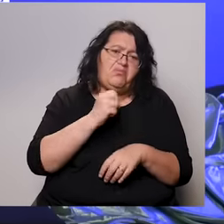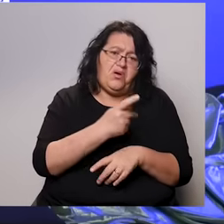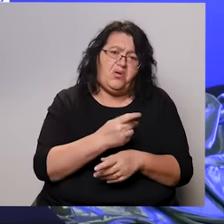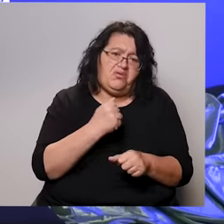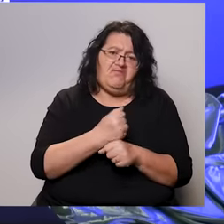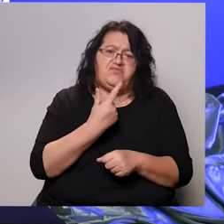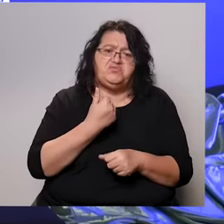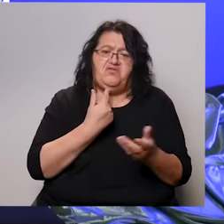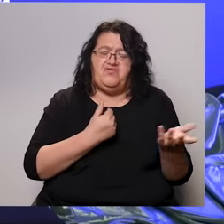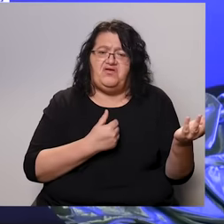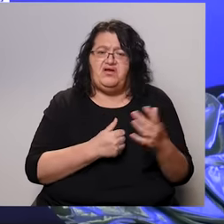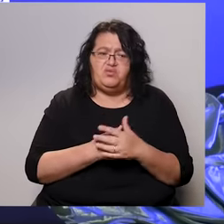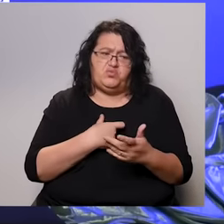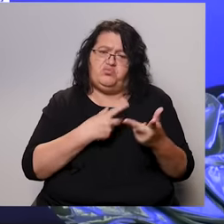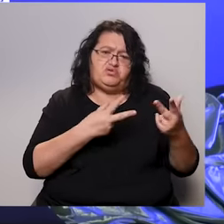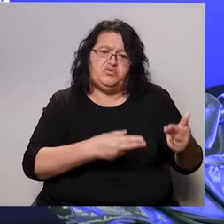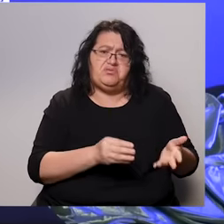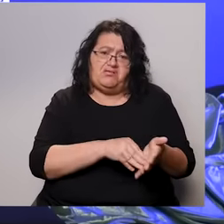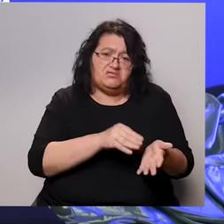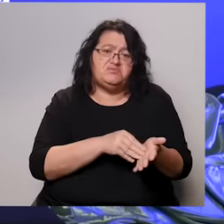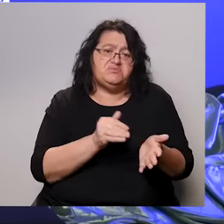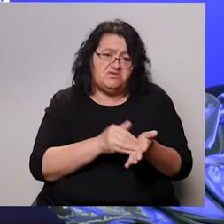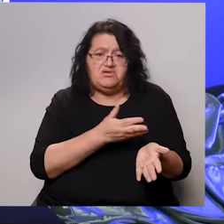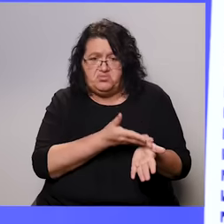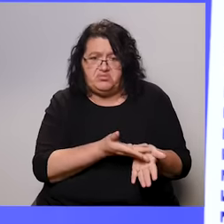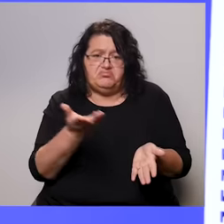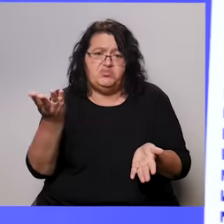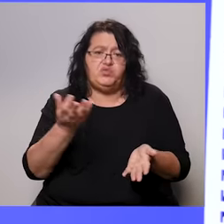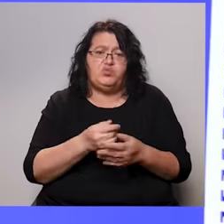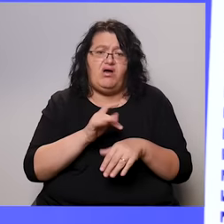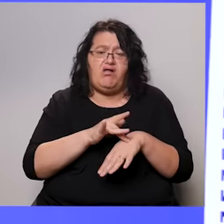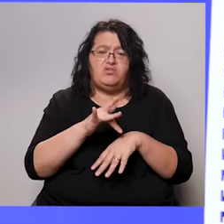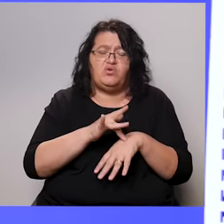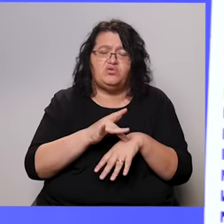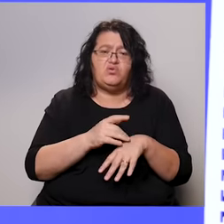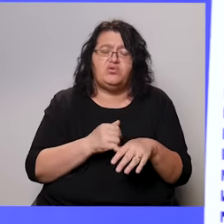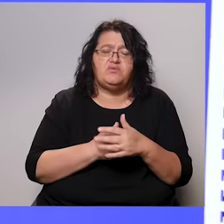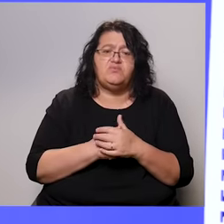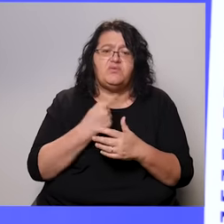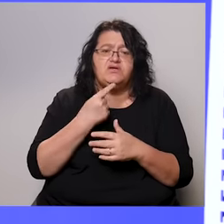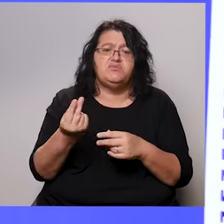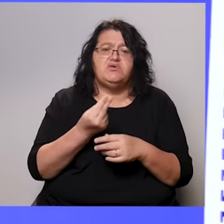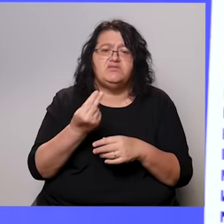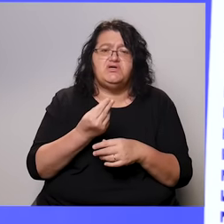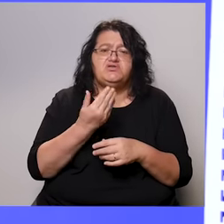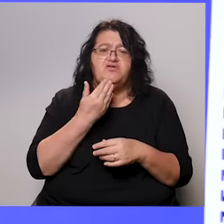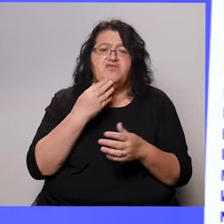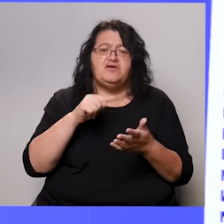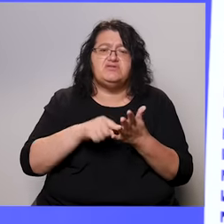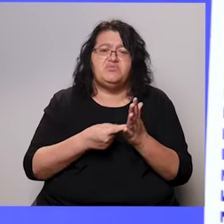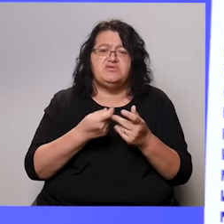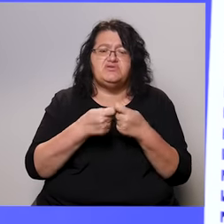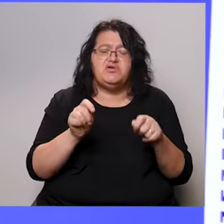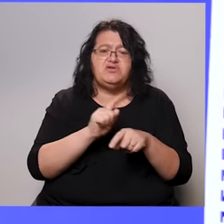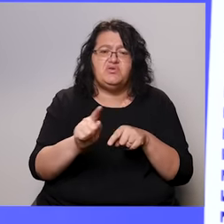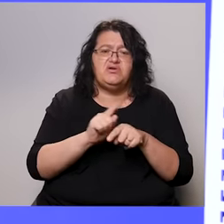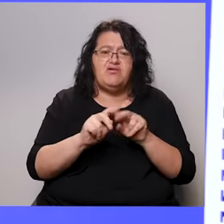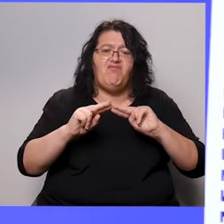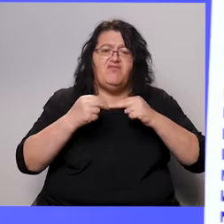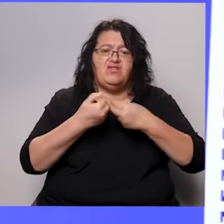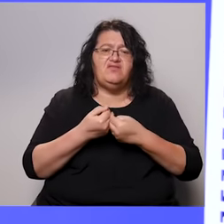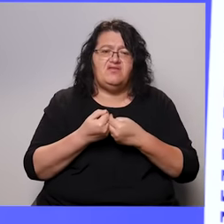ce vrei. Eu nu te pot opri, dacă simți că trebuie să faci asta. O să spun de ce vreau să punctez toate lucrurile astea, pentru că la final o